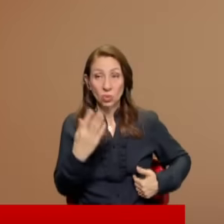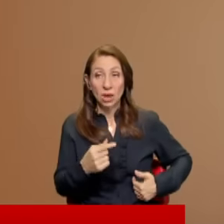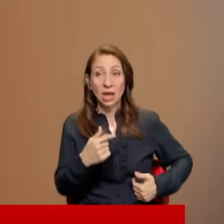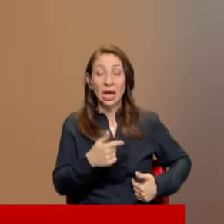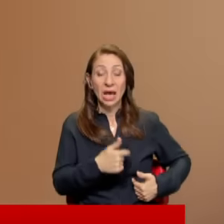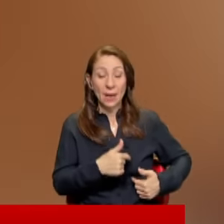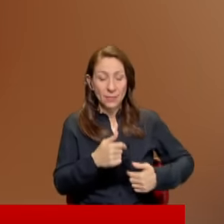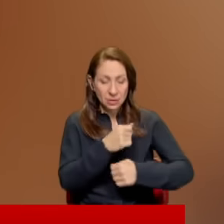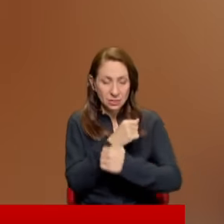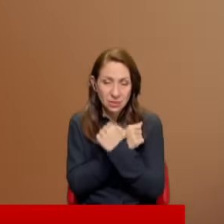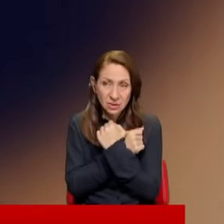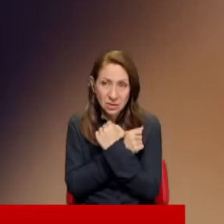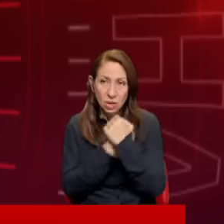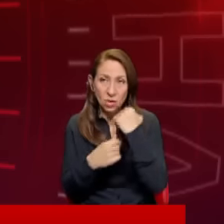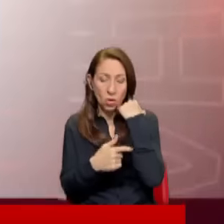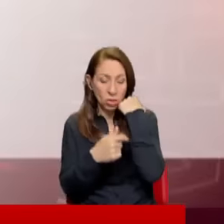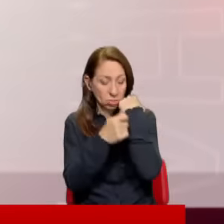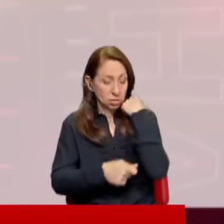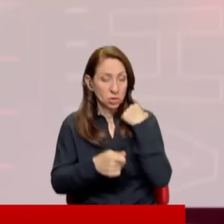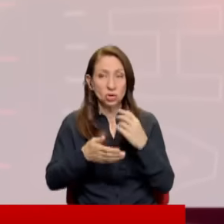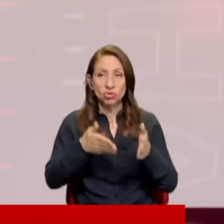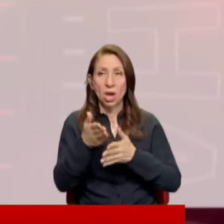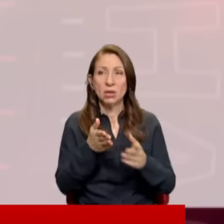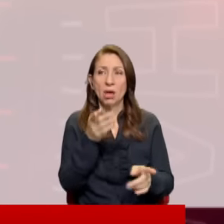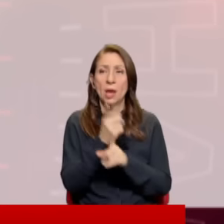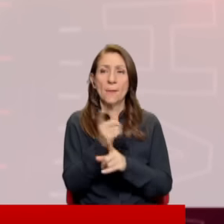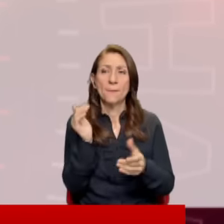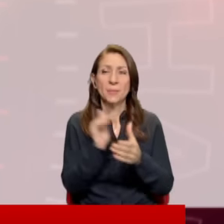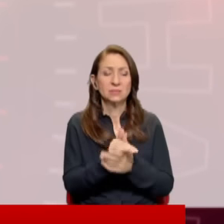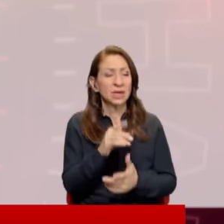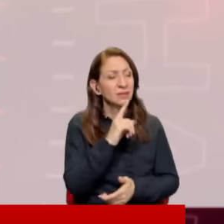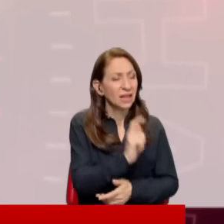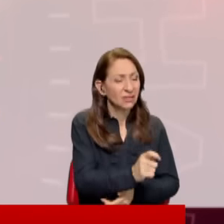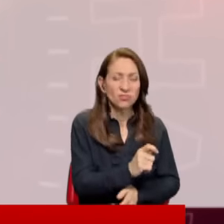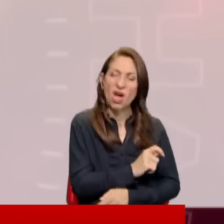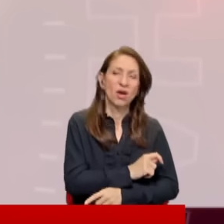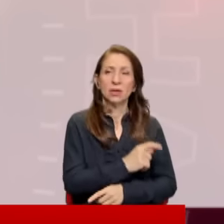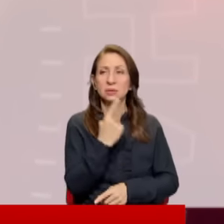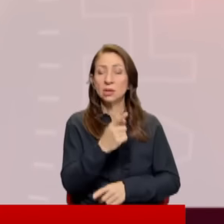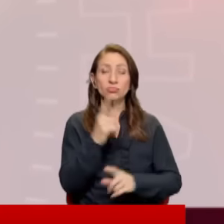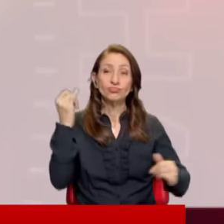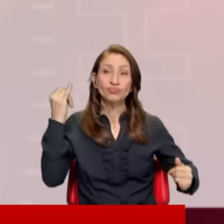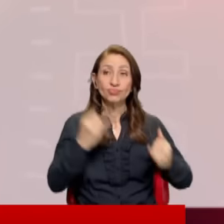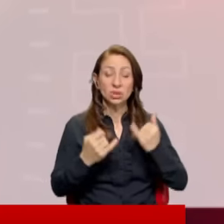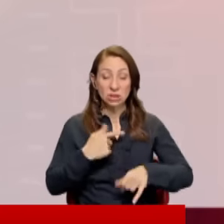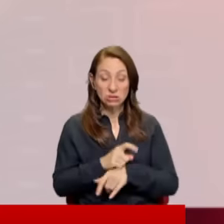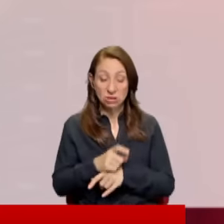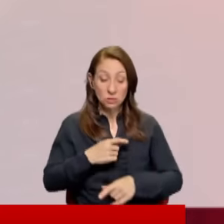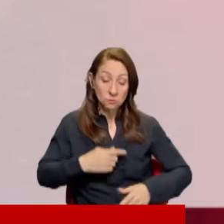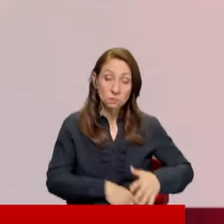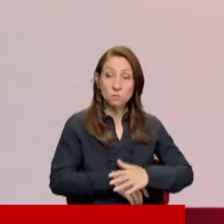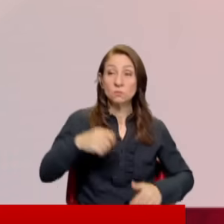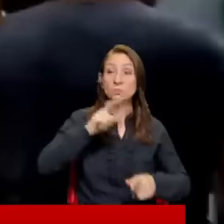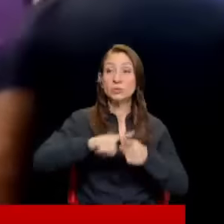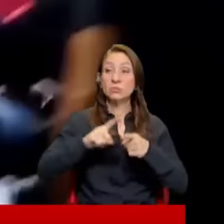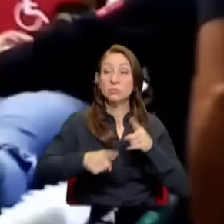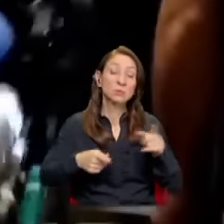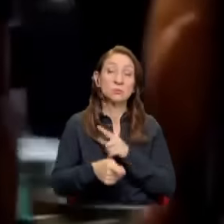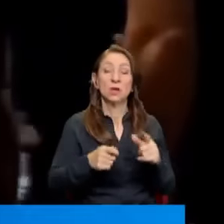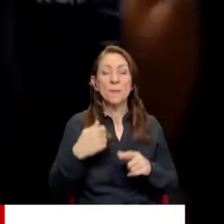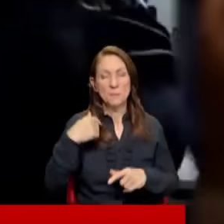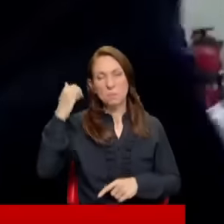kalbimi korurken kollarım gitti sokakta karşılaştık barışma teklifimi reddedince tartışmaya başladık sinirlenince bıçakladım pişmanım